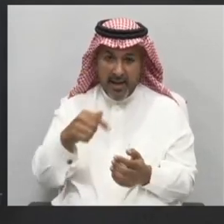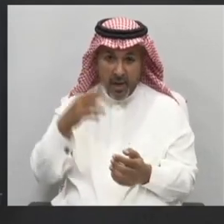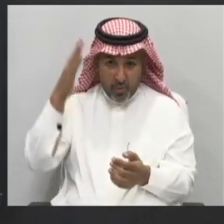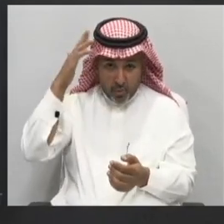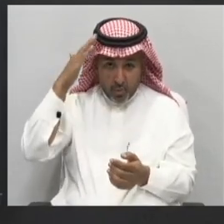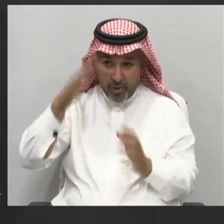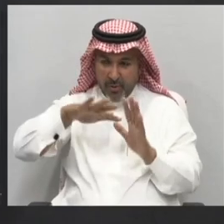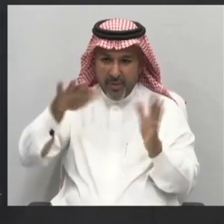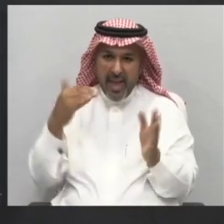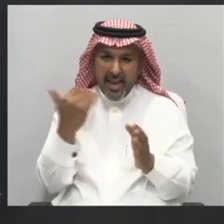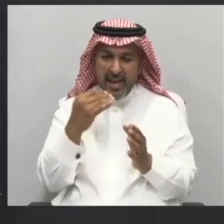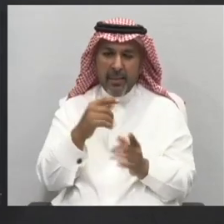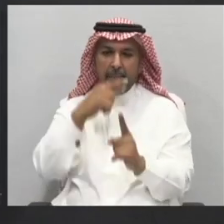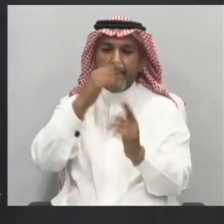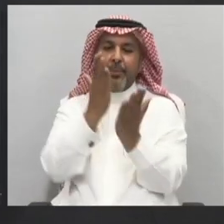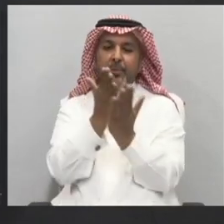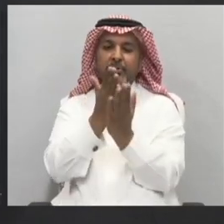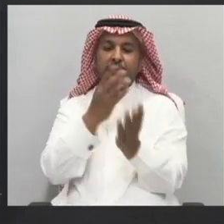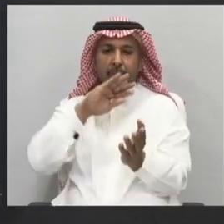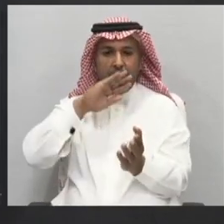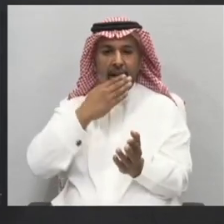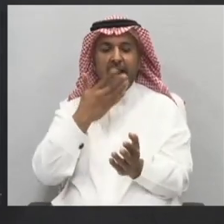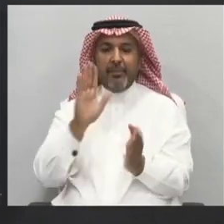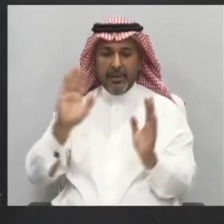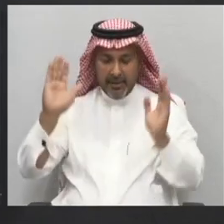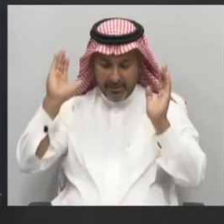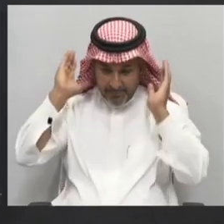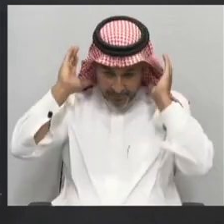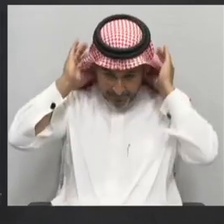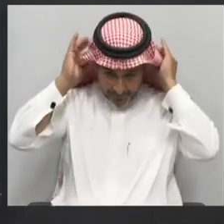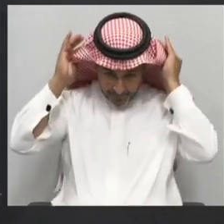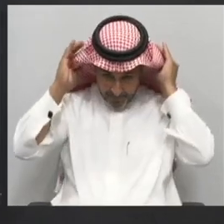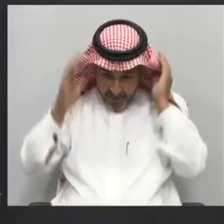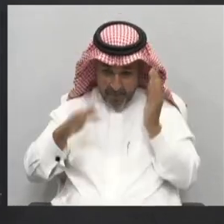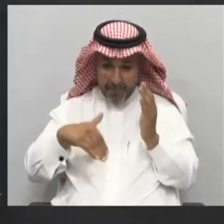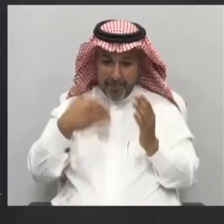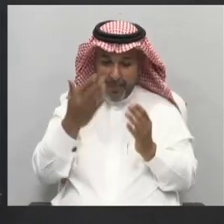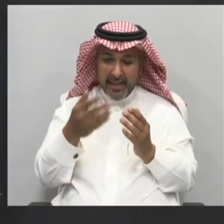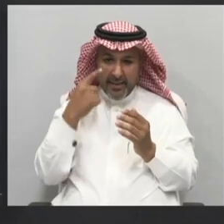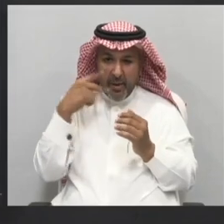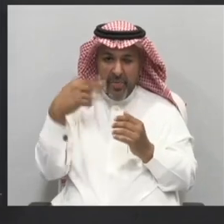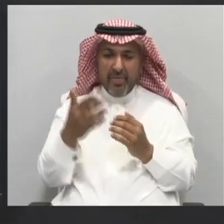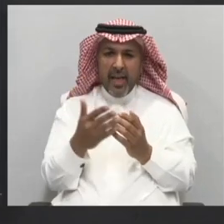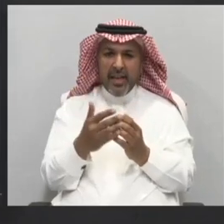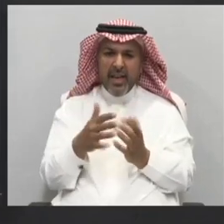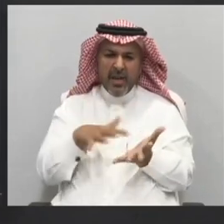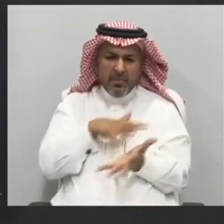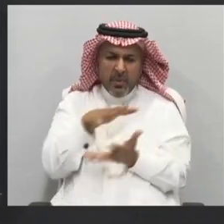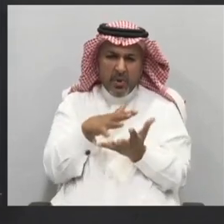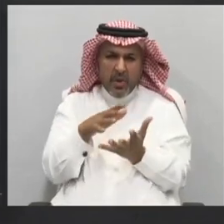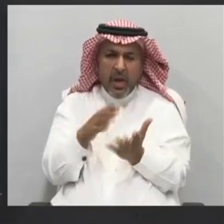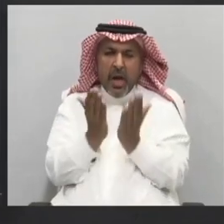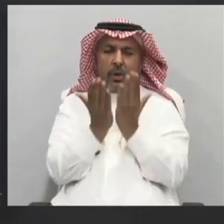من اجابه المضطرين من اجاب دعائهم من كشف ضرهم سبحانه وتعالى هو الله جل وعلا